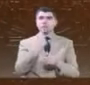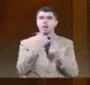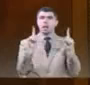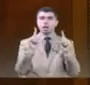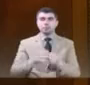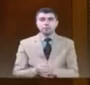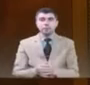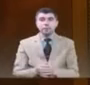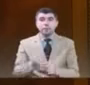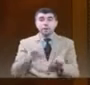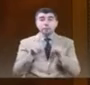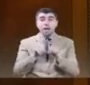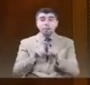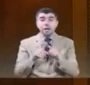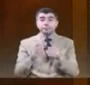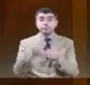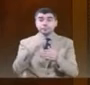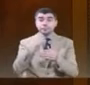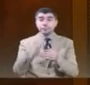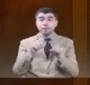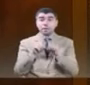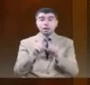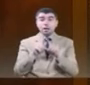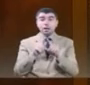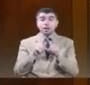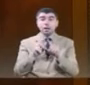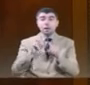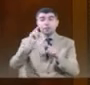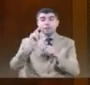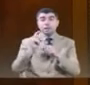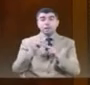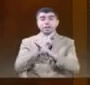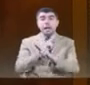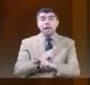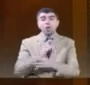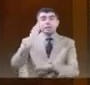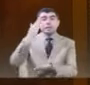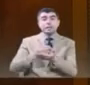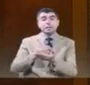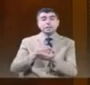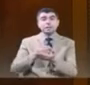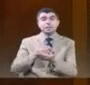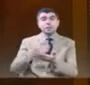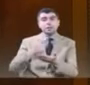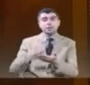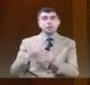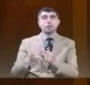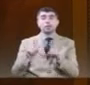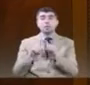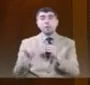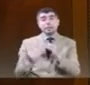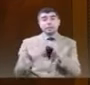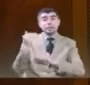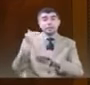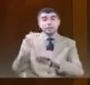تخفيض قيمة المعاشات بالنصف، الناس اللي كياخذوا لا ريتريت نعطيهم النصف فقط، او الرفع من سن